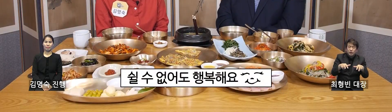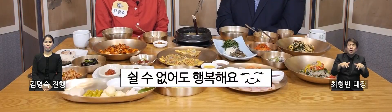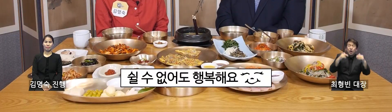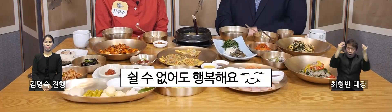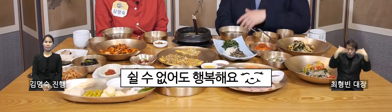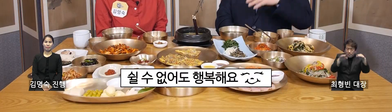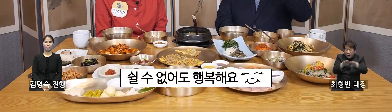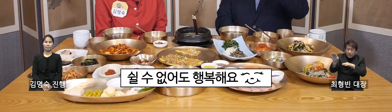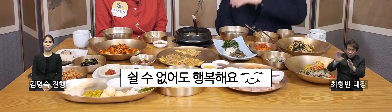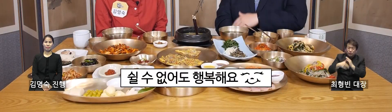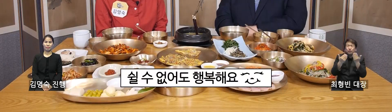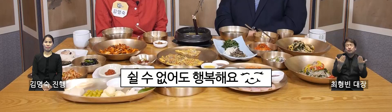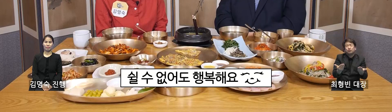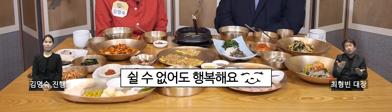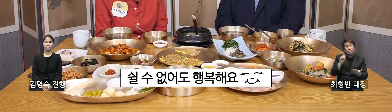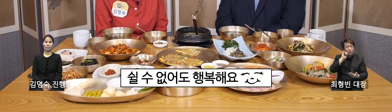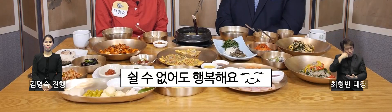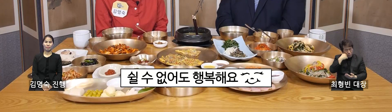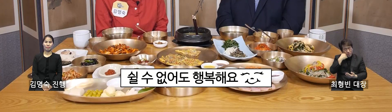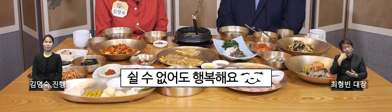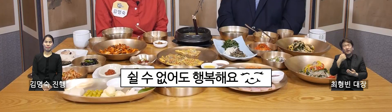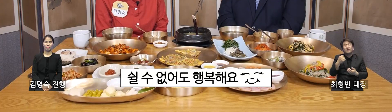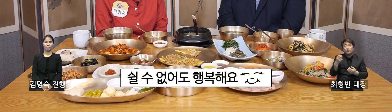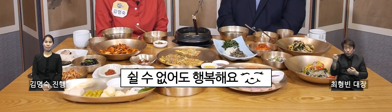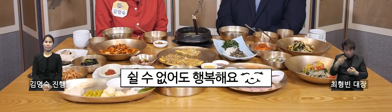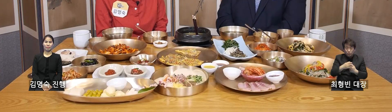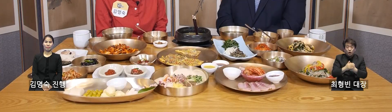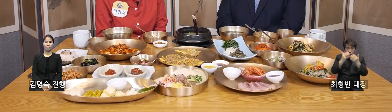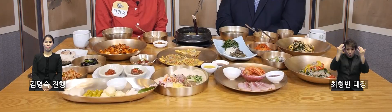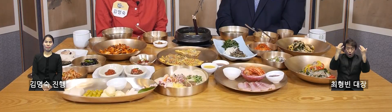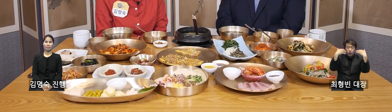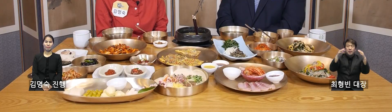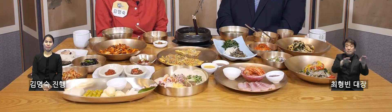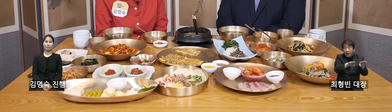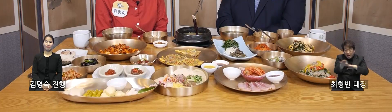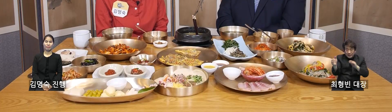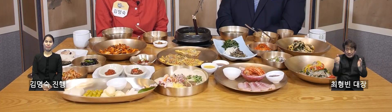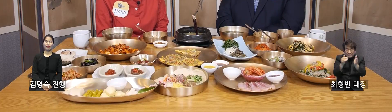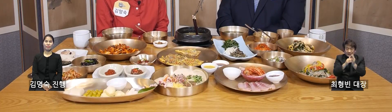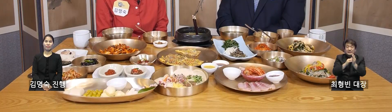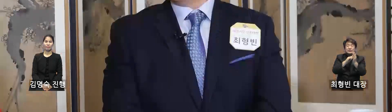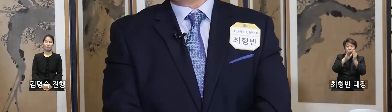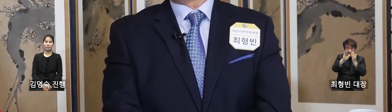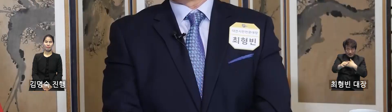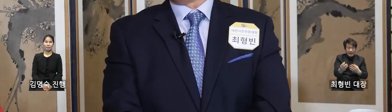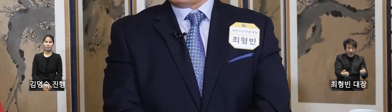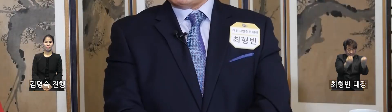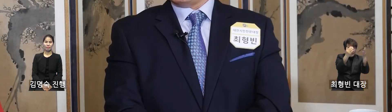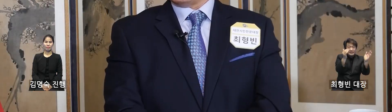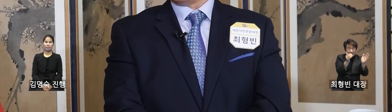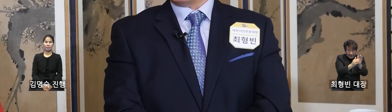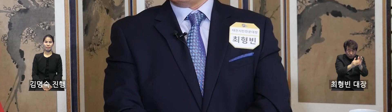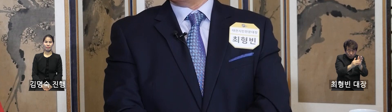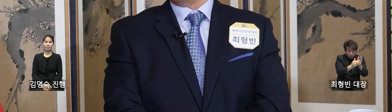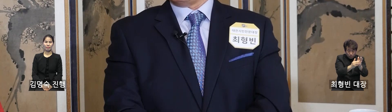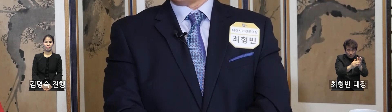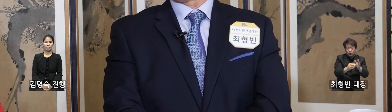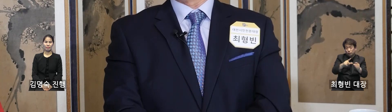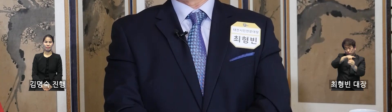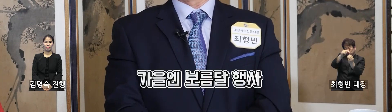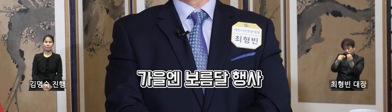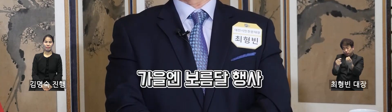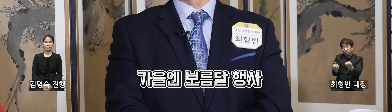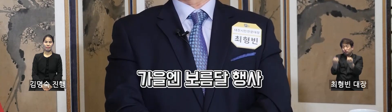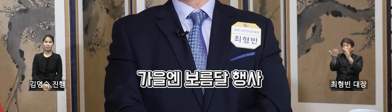거에요 그 여름이 지나고 나면은 저희들이 일부러 이제 행사는 뭐 마무리가 되구요 추석 이전에 이제